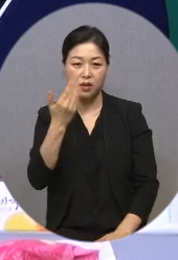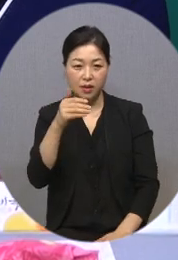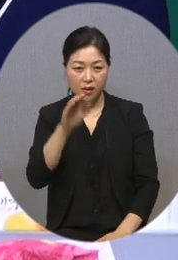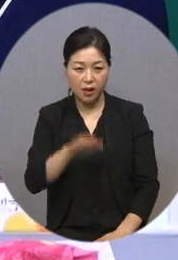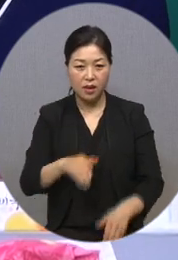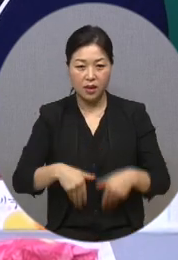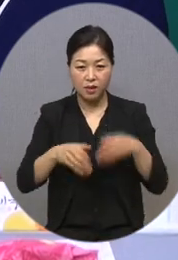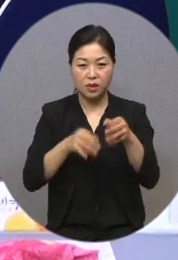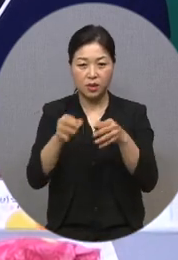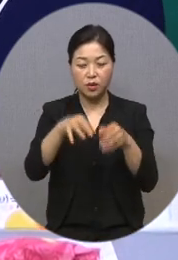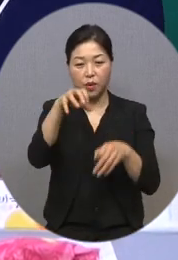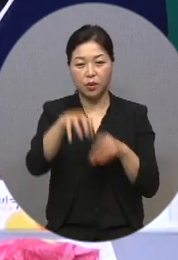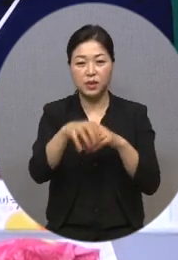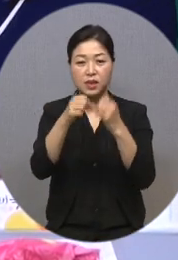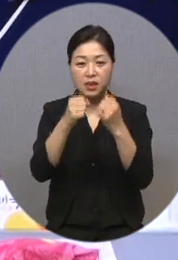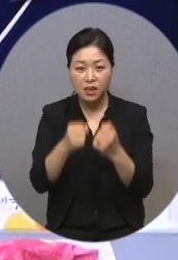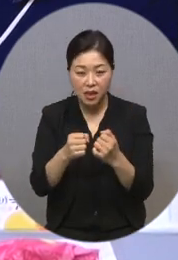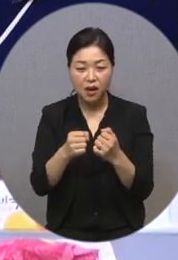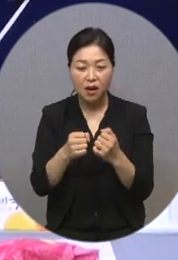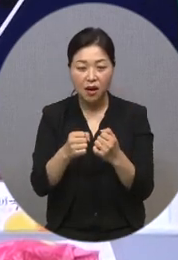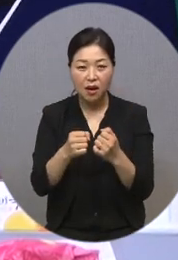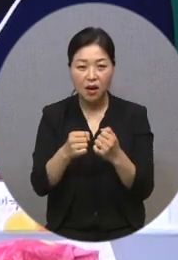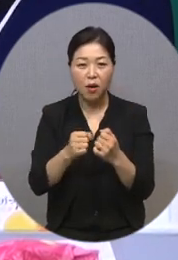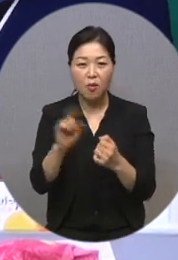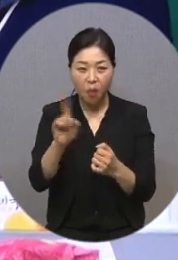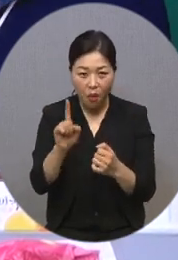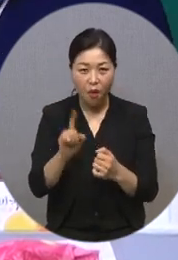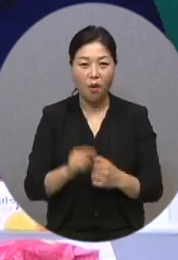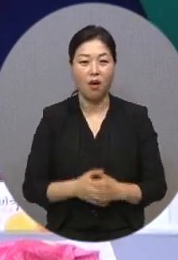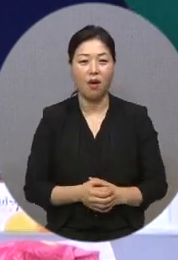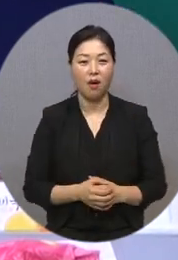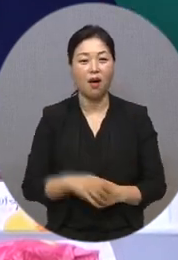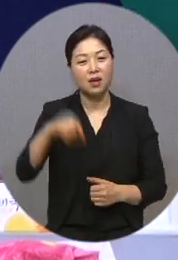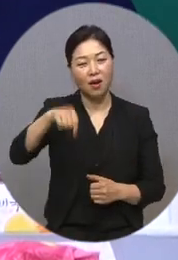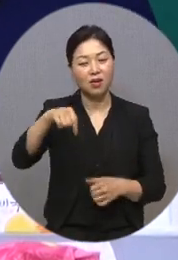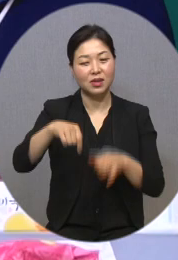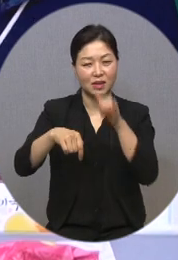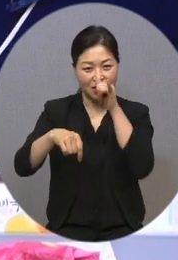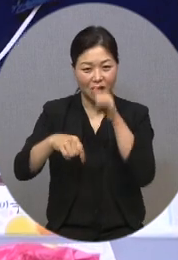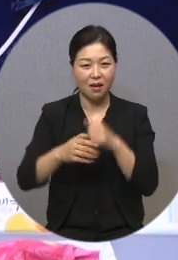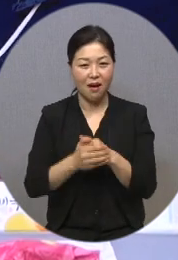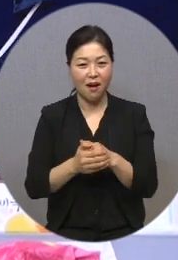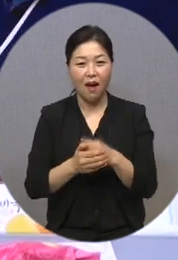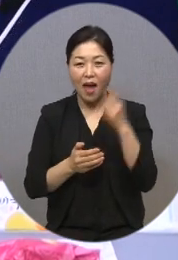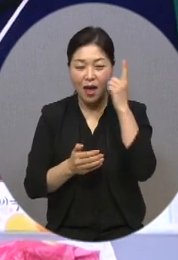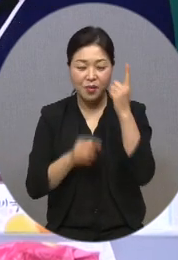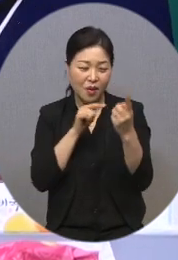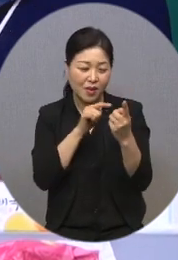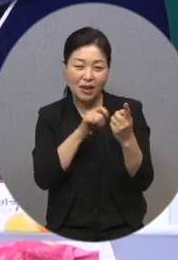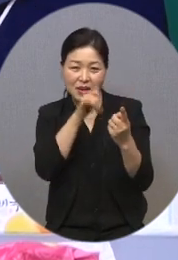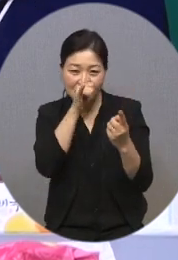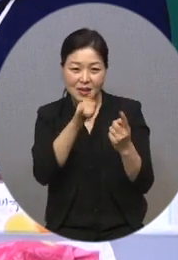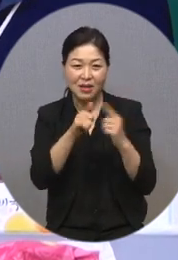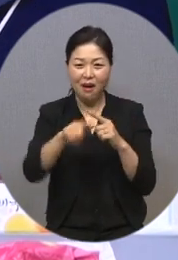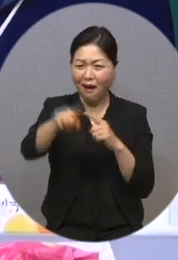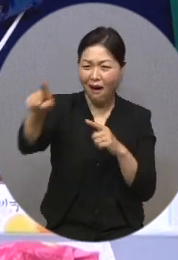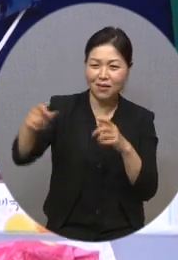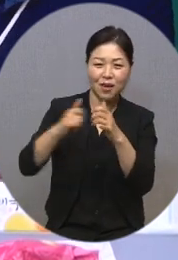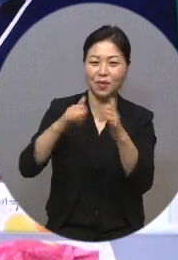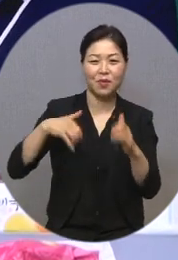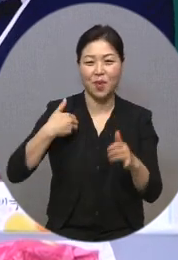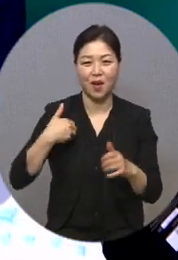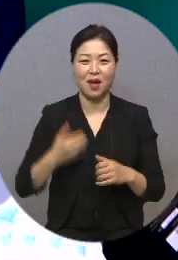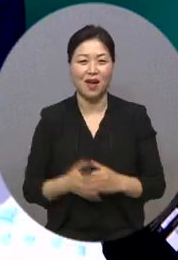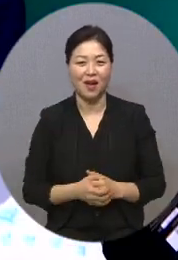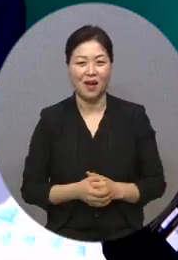남도장터가 어딨냐? 여기 있는데! 바로 여기 있습니다. 핸드폰 소개 했는데 그걸 우리 언니 아버지들이 몰라요. 거기가